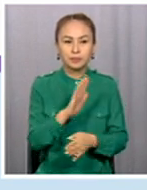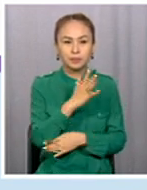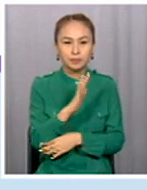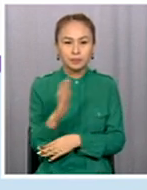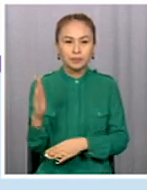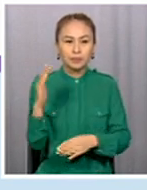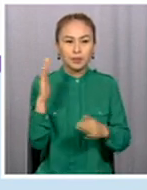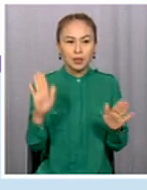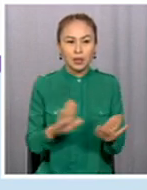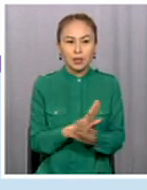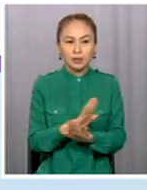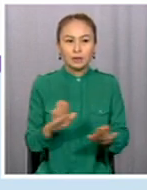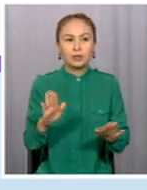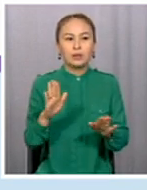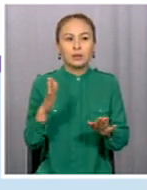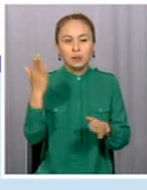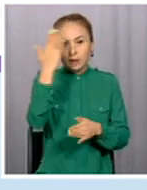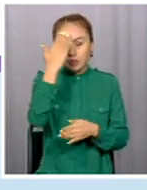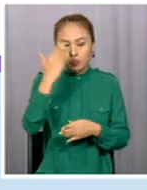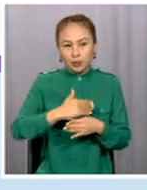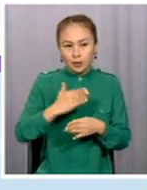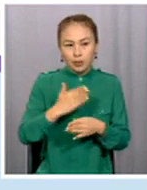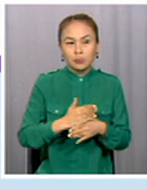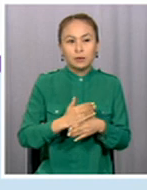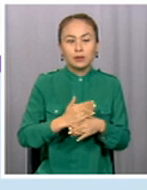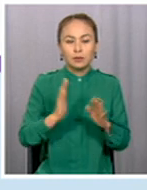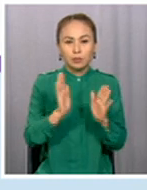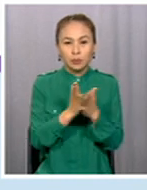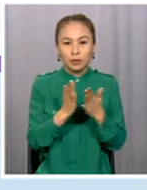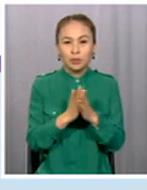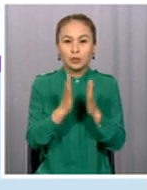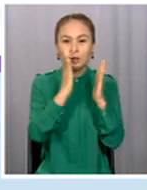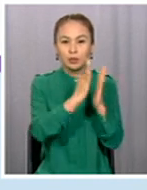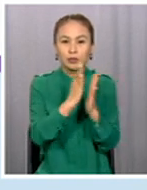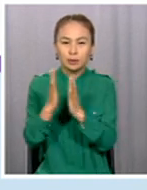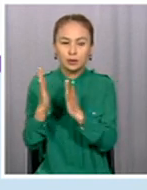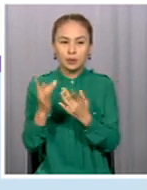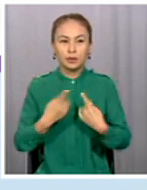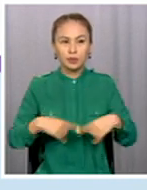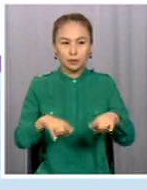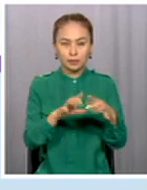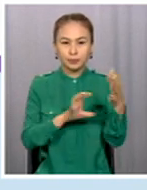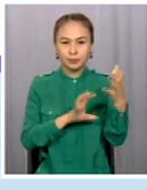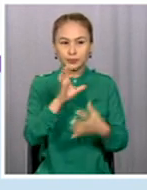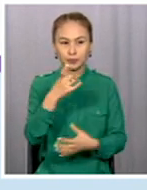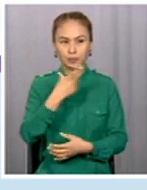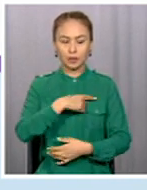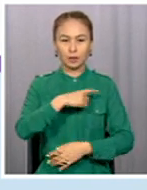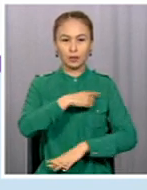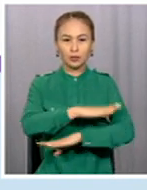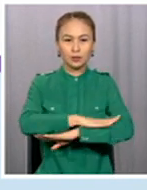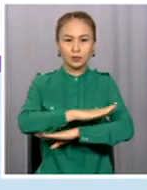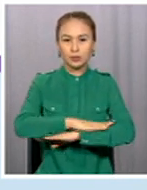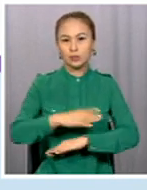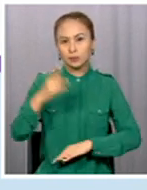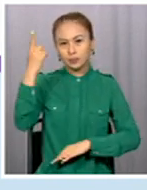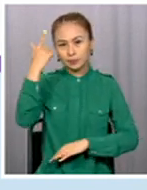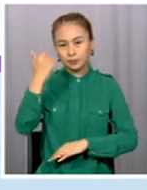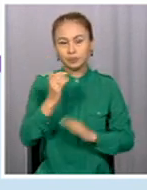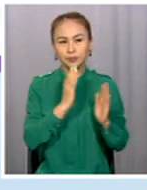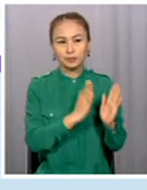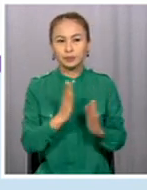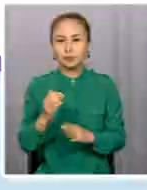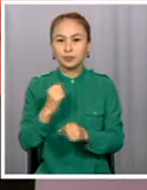театр, кинотеатр, мұражай, кітапхана және қоғамдық көліктерде өзін-өзі ұстау ережесін